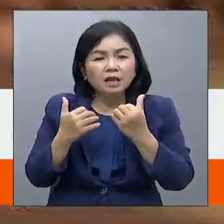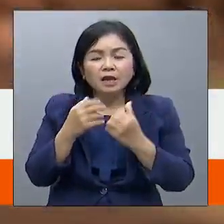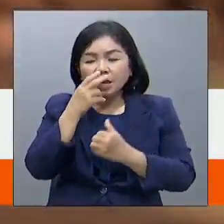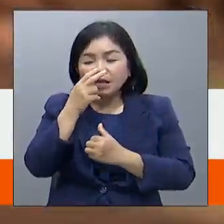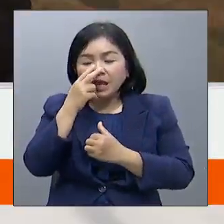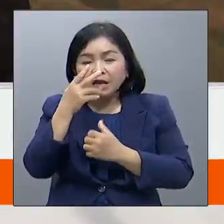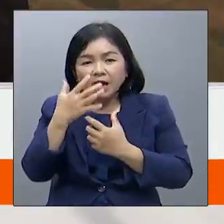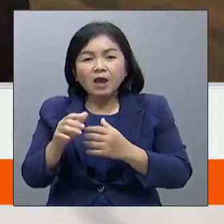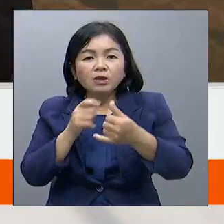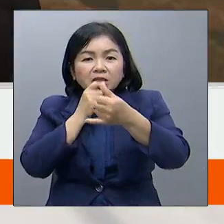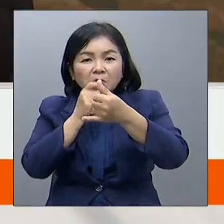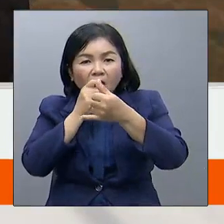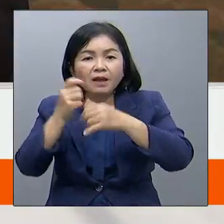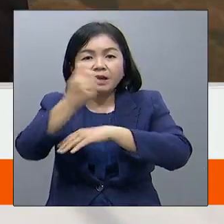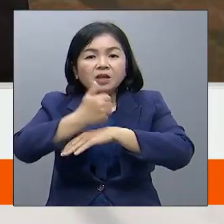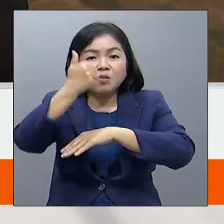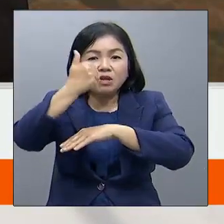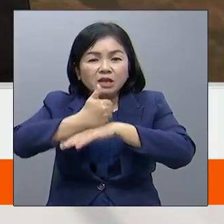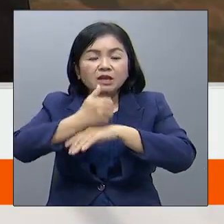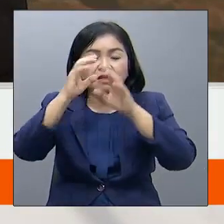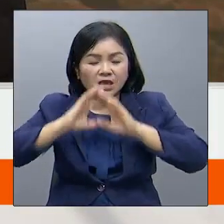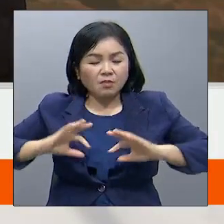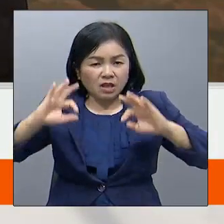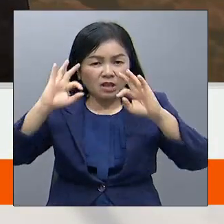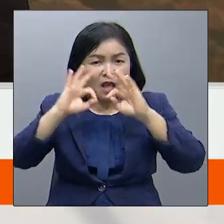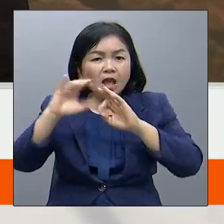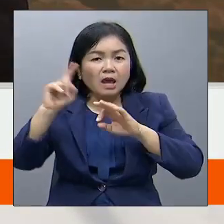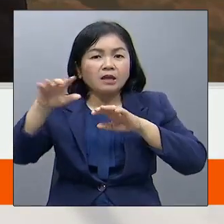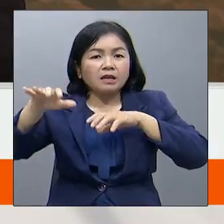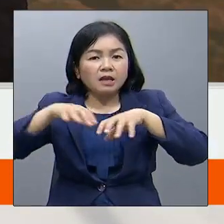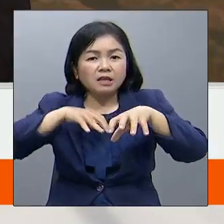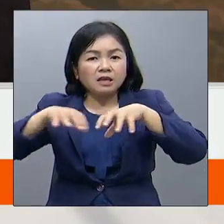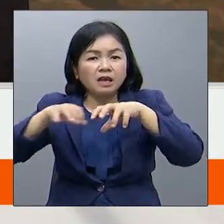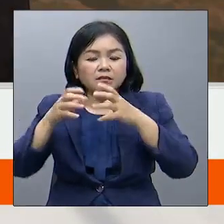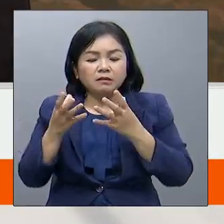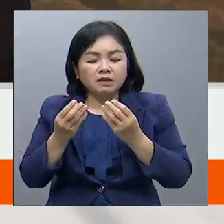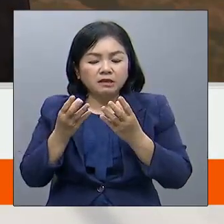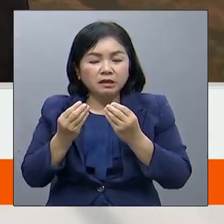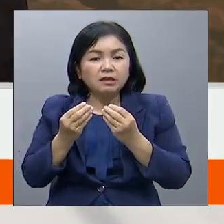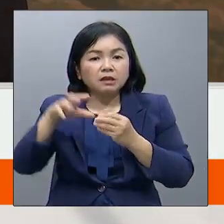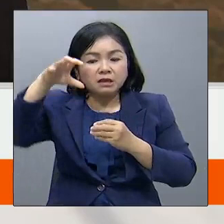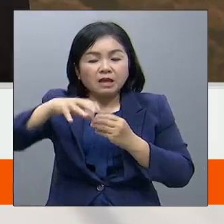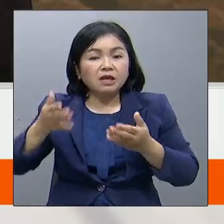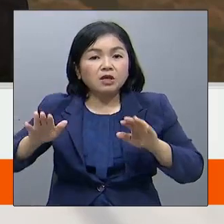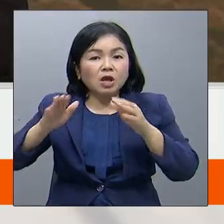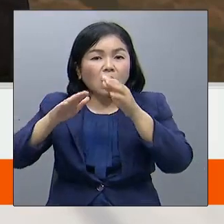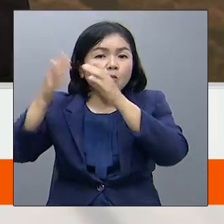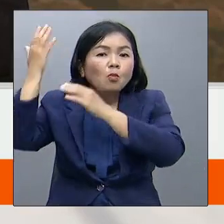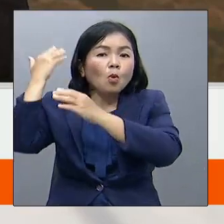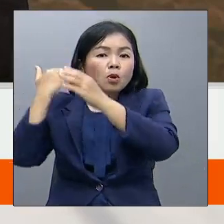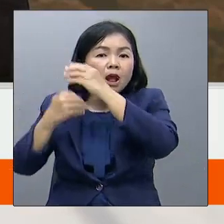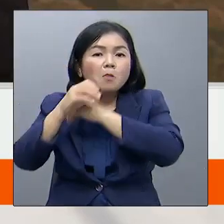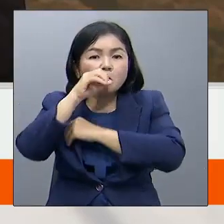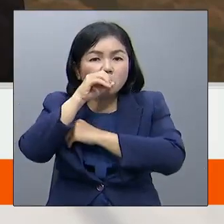บทสัมภาษณ์ของอธิบดีค่ะที่ให้ความสำคัญกับการบริหารจัดการที่ดินในบริเวณนั้นอย่างมากโดยบอกว่าการ